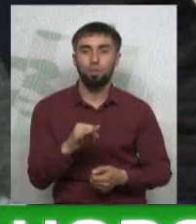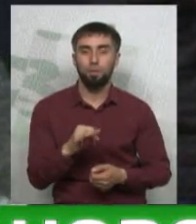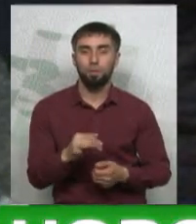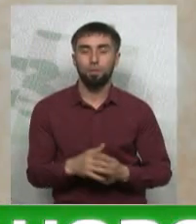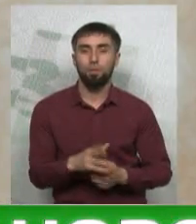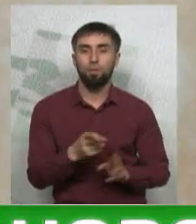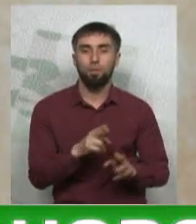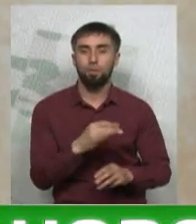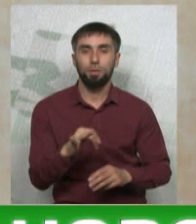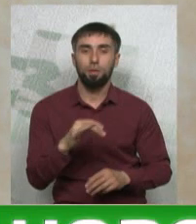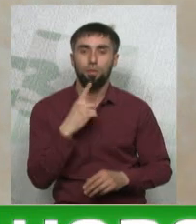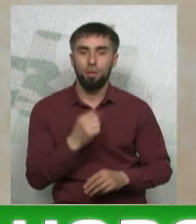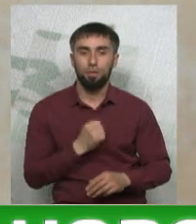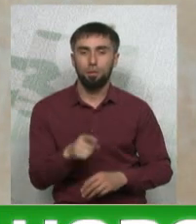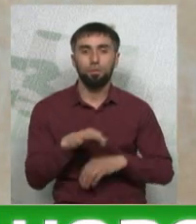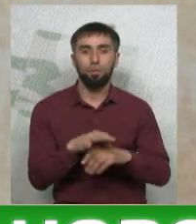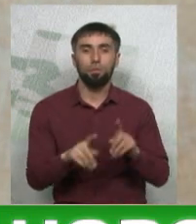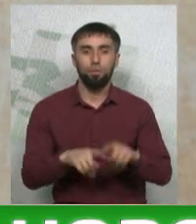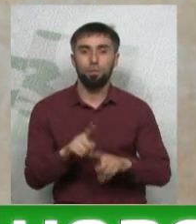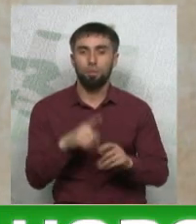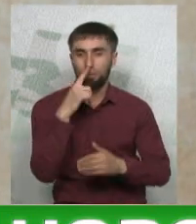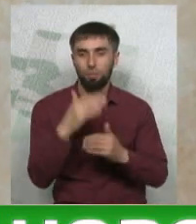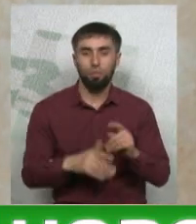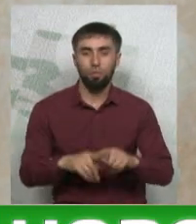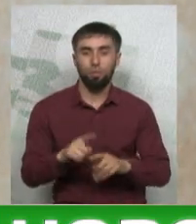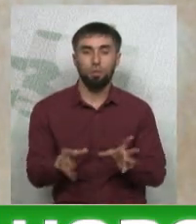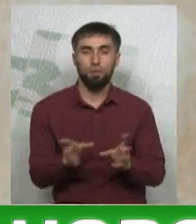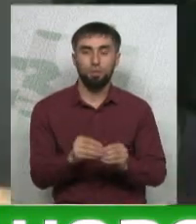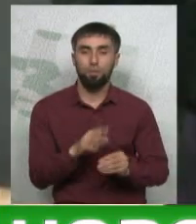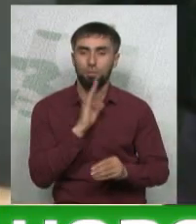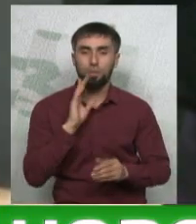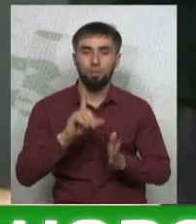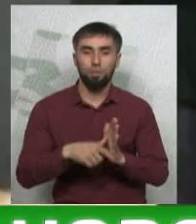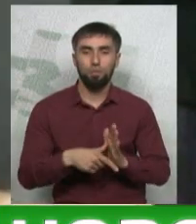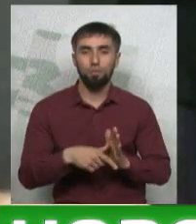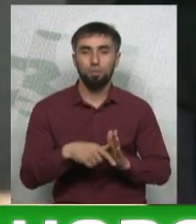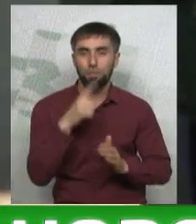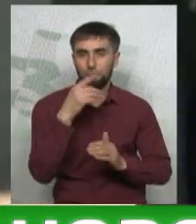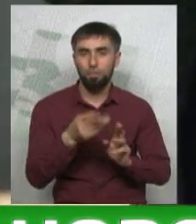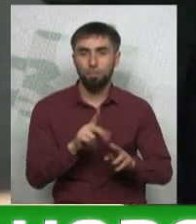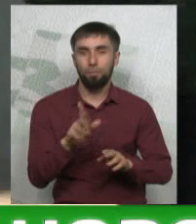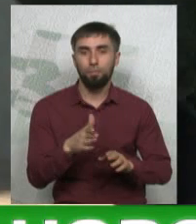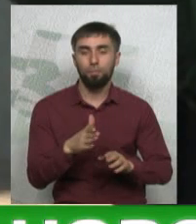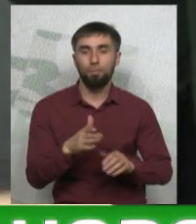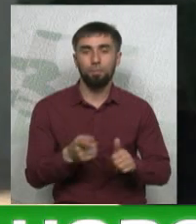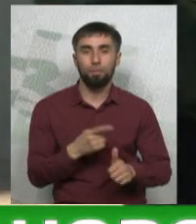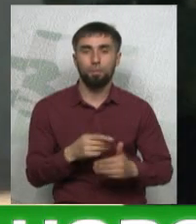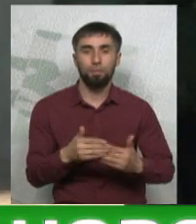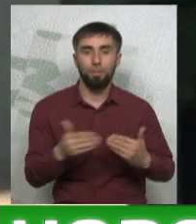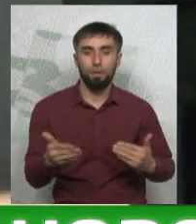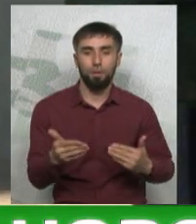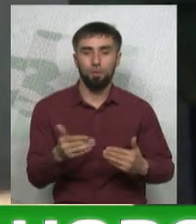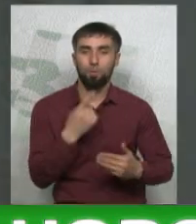космических войсках. Проводить ребят собрались родители и близкие родственники. Матерям долгая разлука с сыновьями дается нелегко. Представители